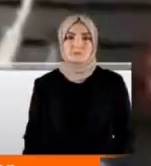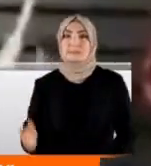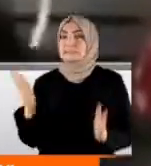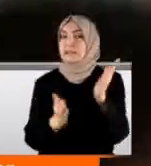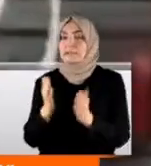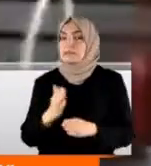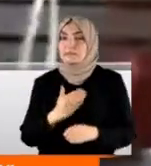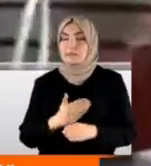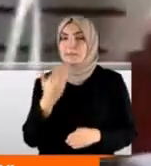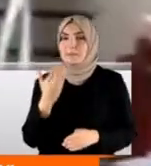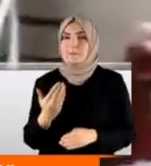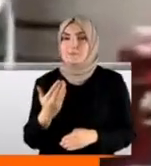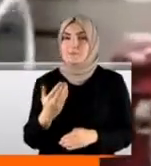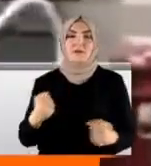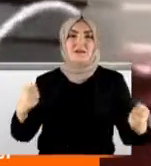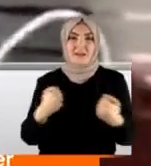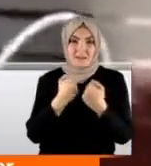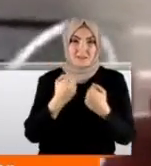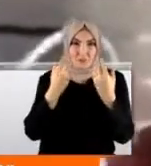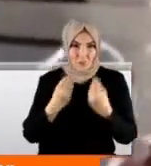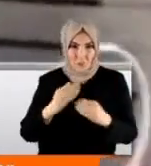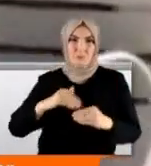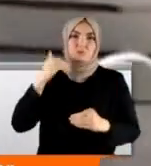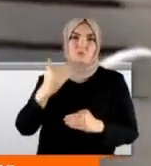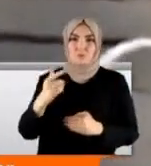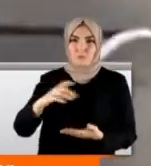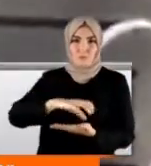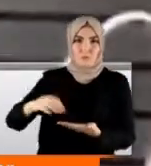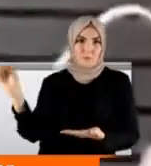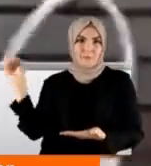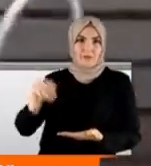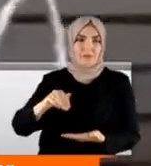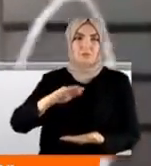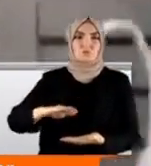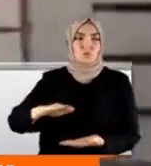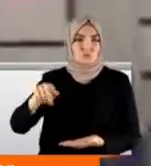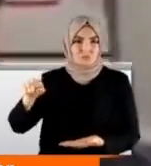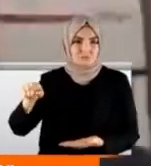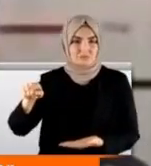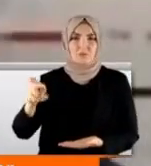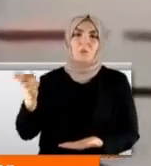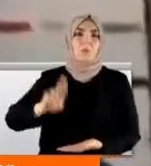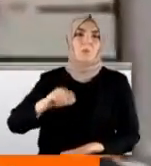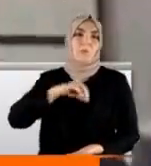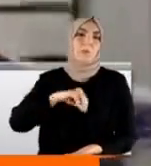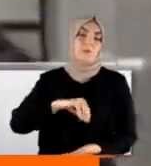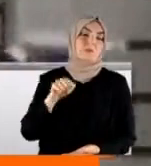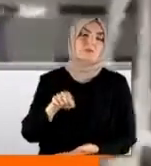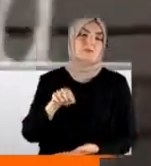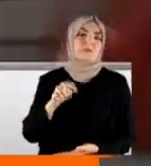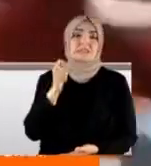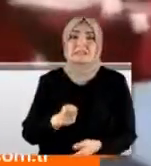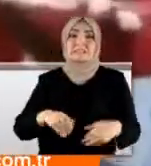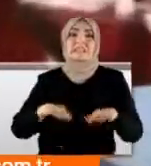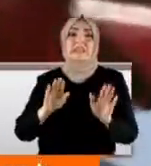Saldırının sebebi geçirdiği kaza sonrası servise kaldırılan bir çocuğun öldü zannedilmesi. İşte bu asılsız